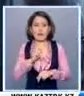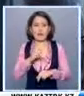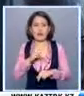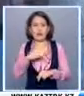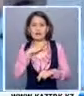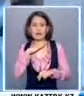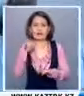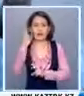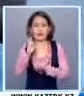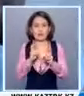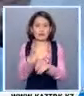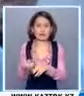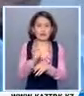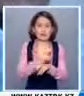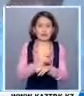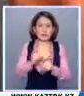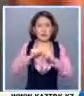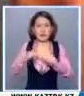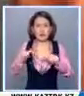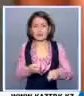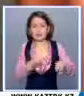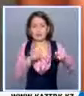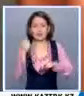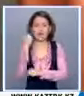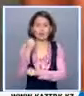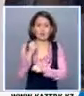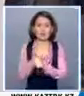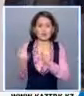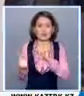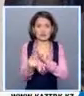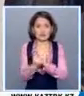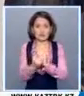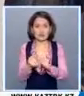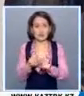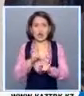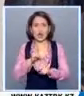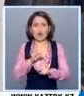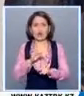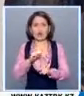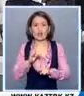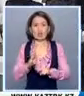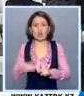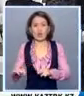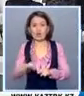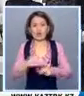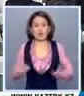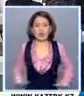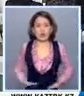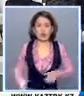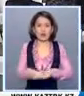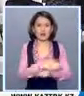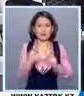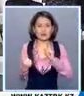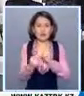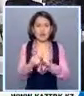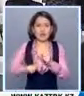ет комбинатында болып, цехта шығарылатын өнім түрлерімен және жұмысшылардың жай-күйімен танысты. Соңынан Қорғалжын ауданының тұрғындарымен